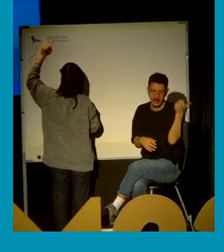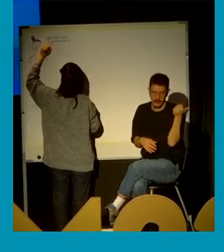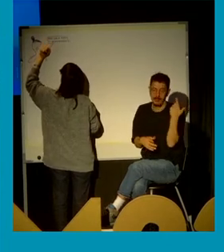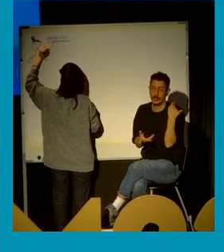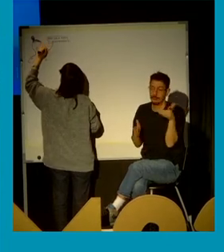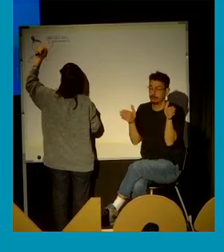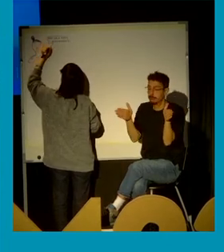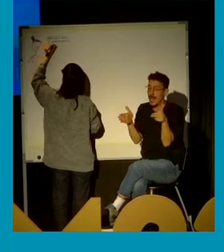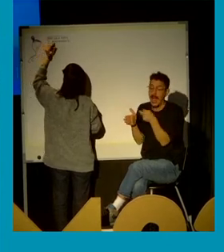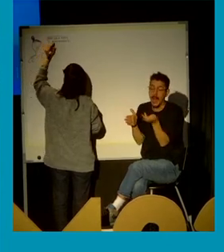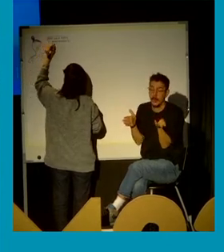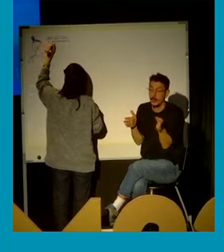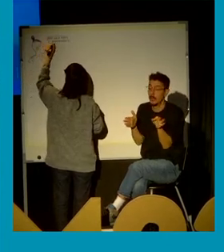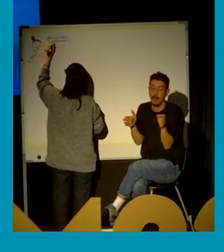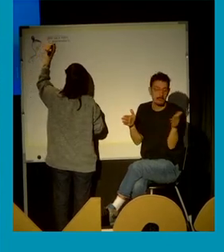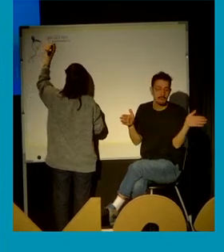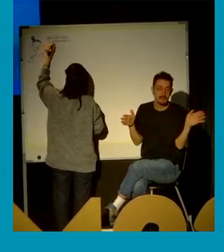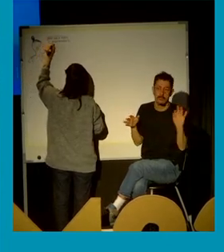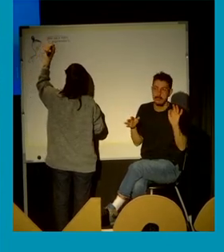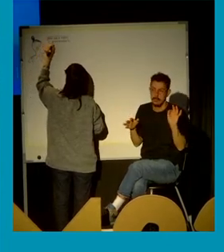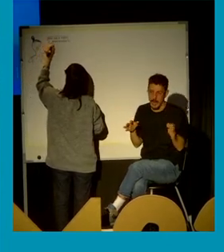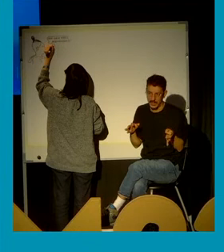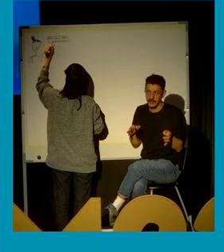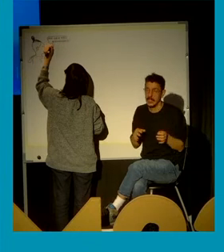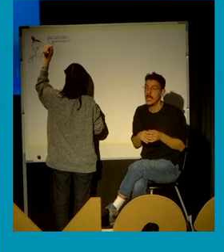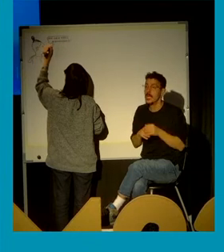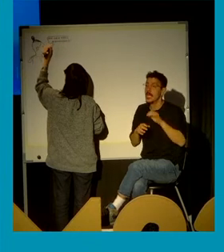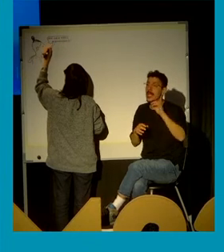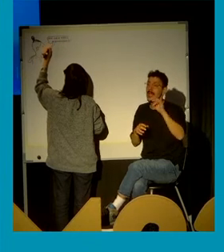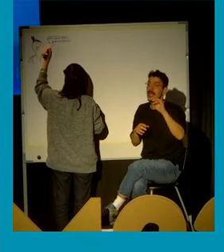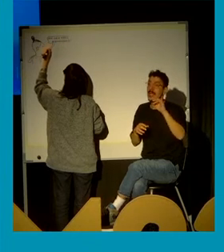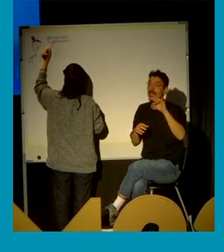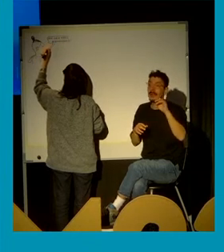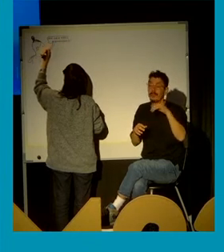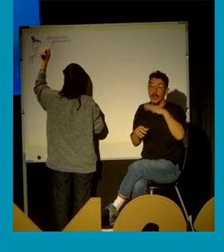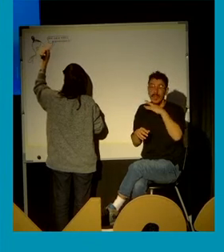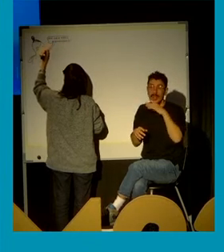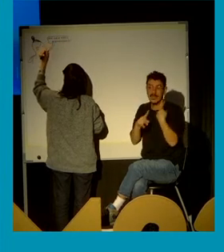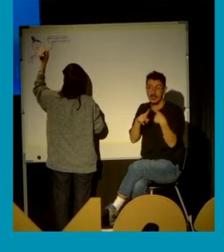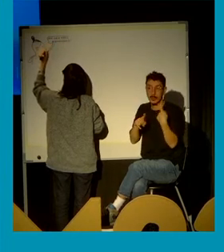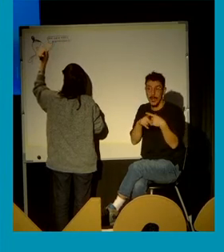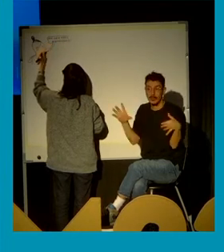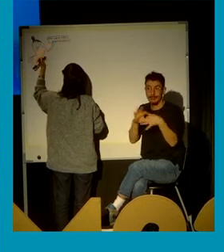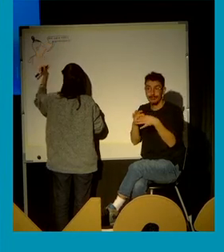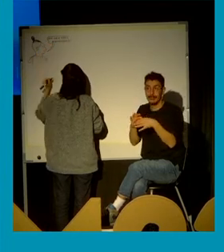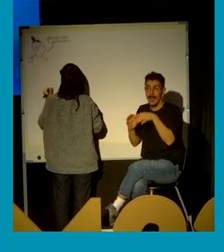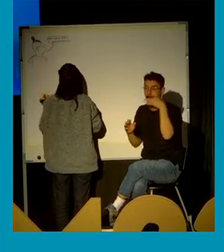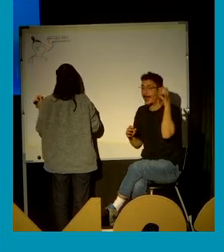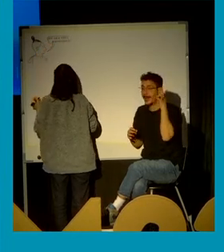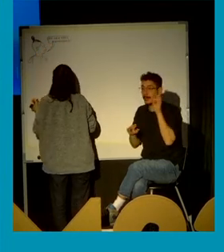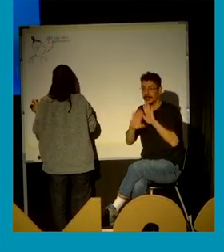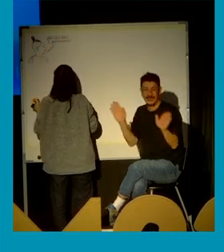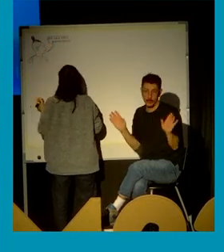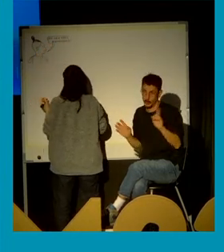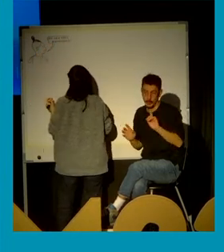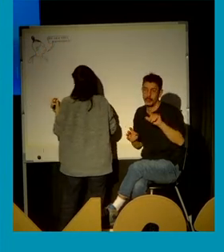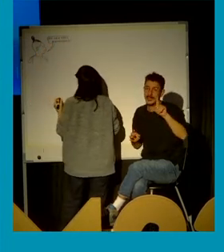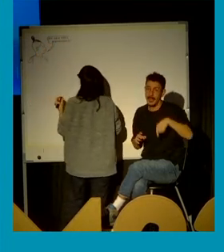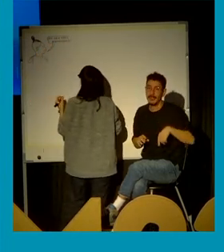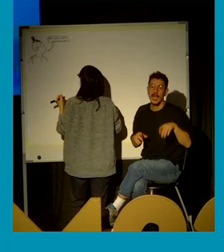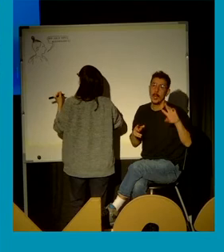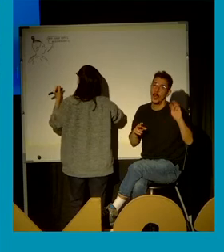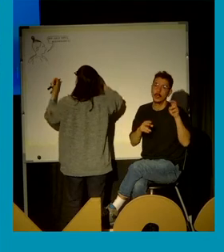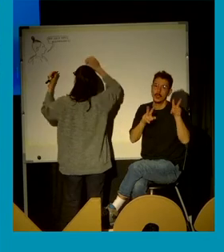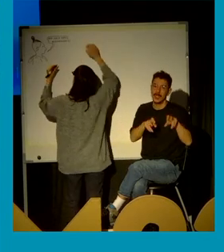també qüestionar que les violències sexuals no tenen a veure només amb el gènere, sinó que tenen a veure també amb altres eixos de dominació, com són el